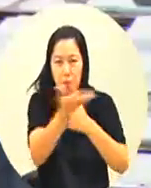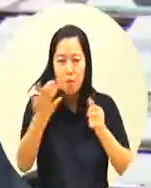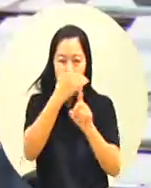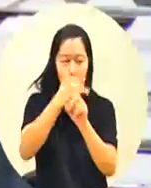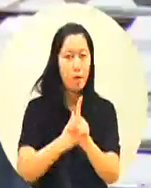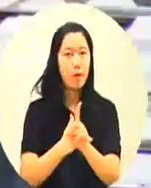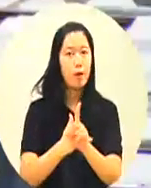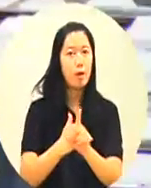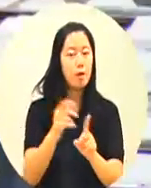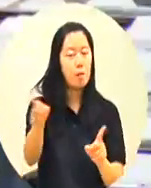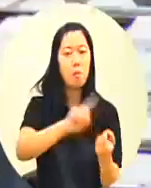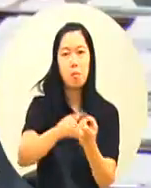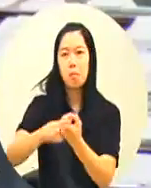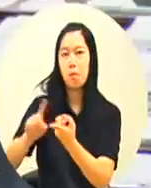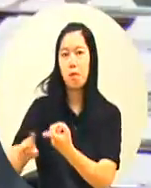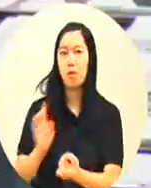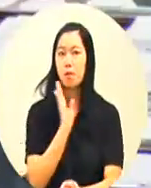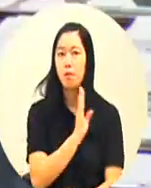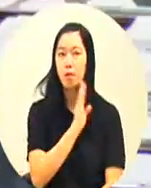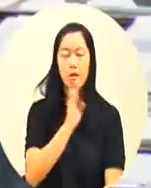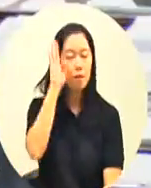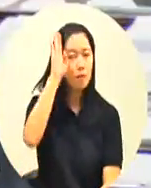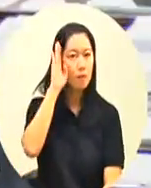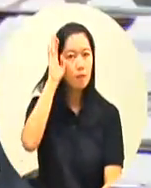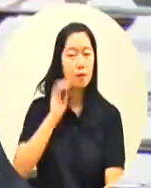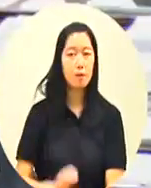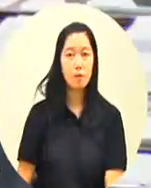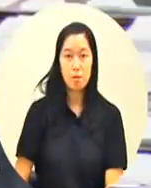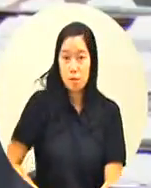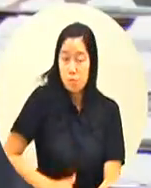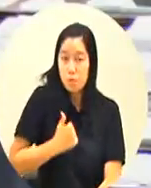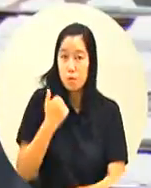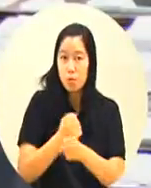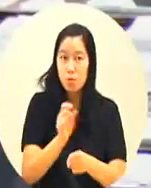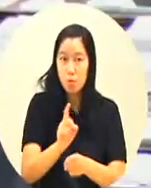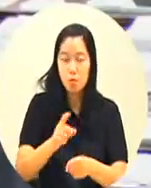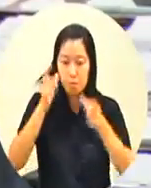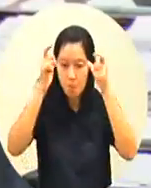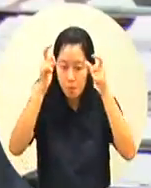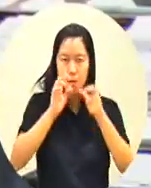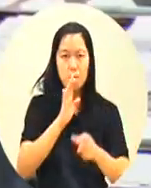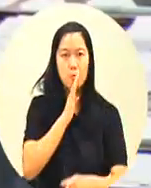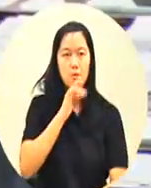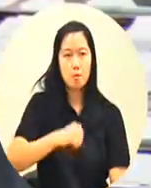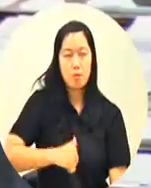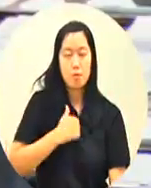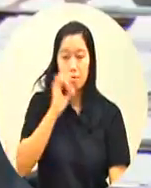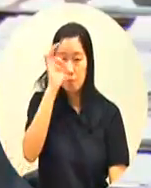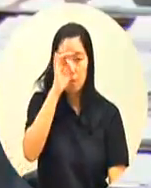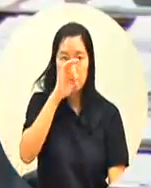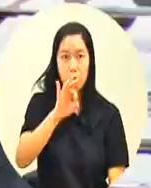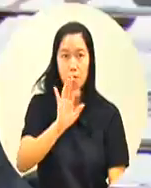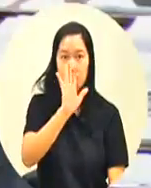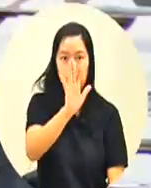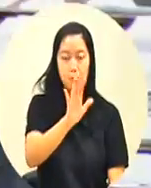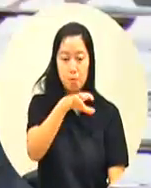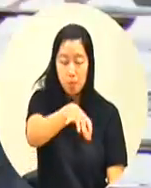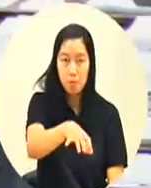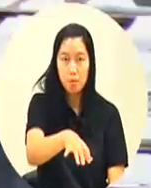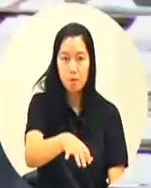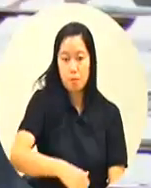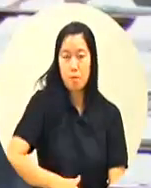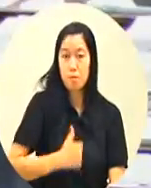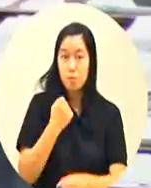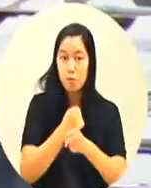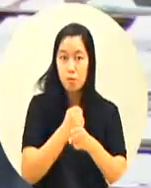其实这个都是空谈。但真正要实战的，其实我们高雄其实是可以找一个现有的工具实战，但是这个实战